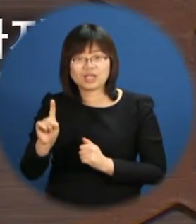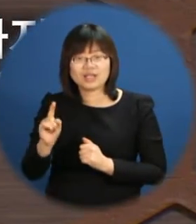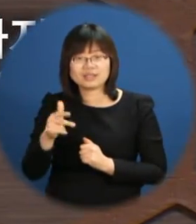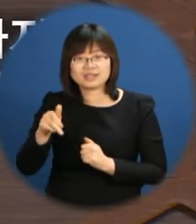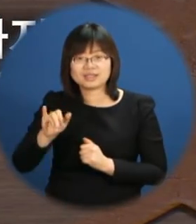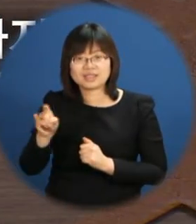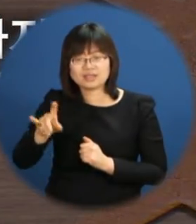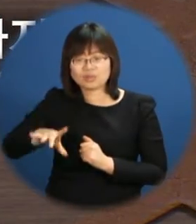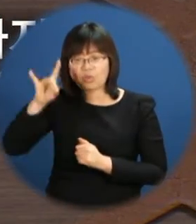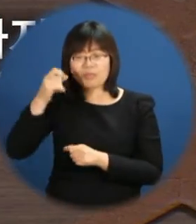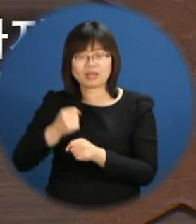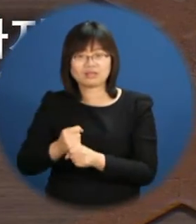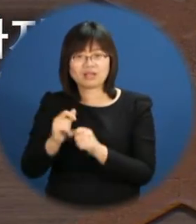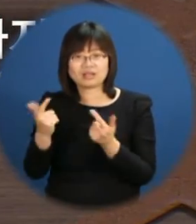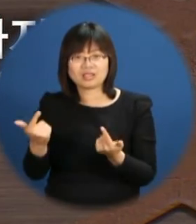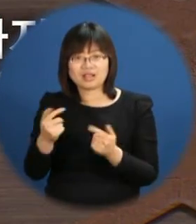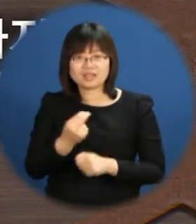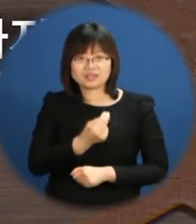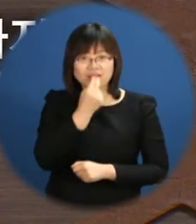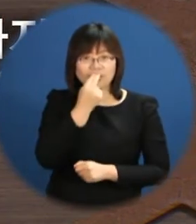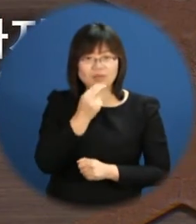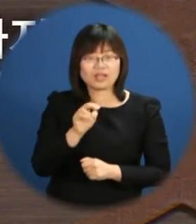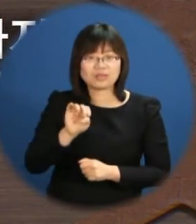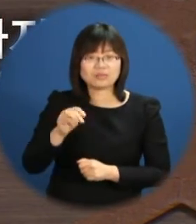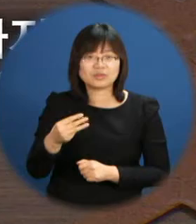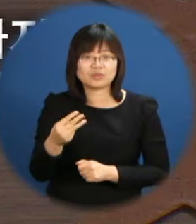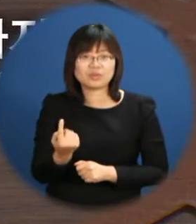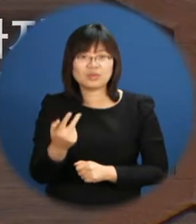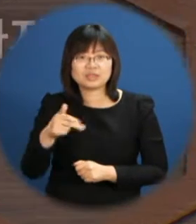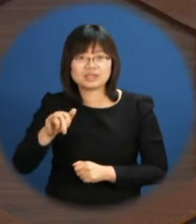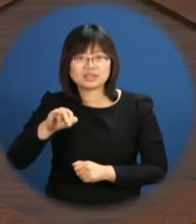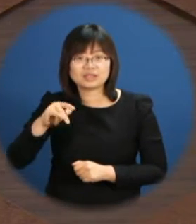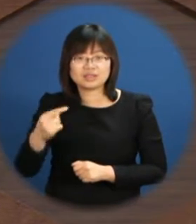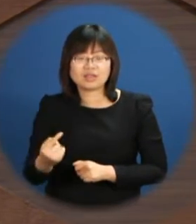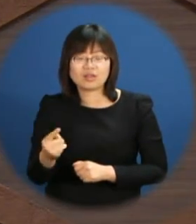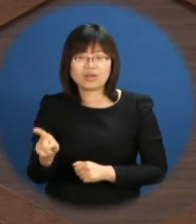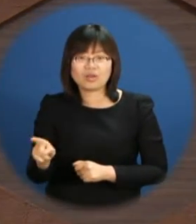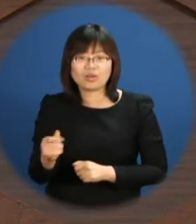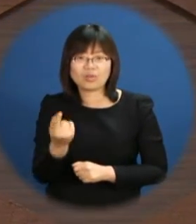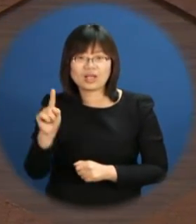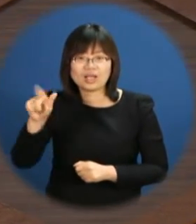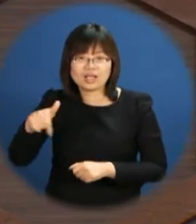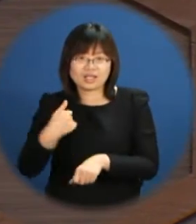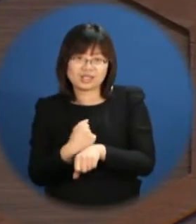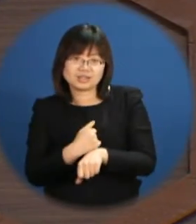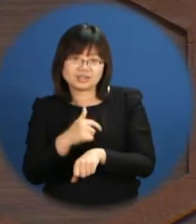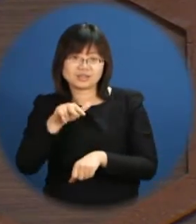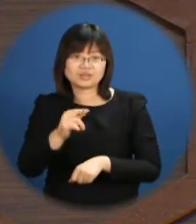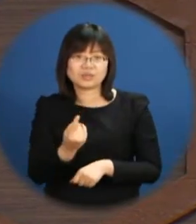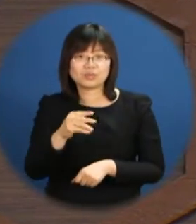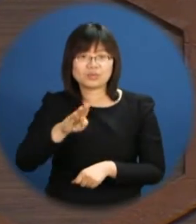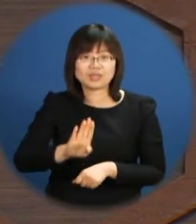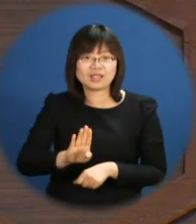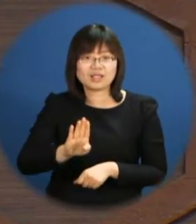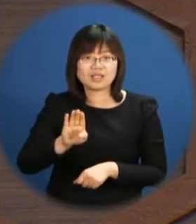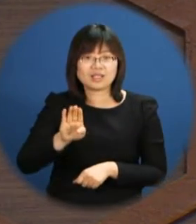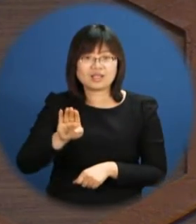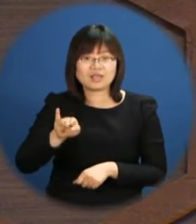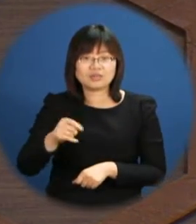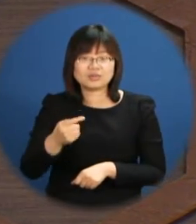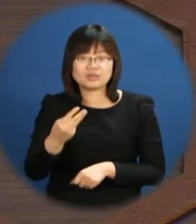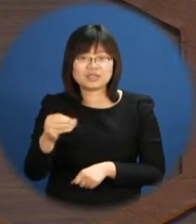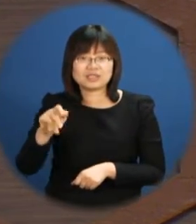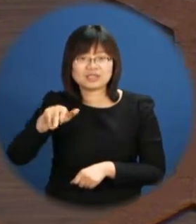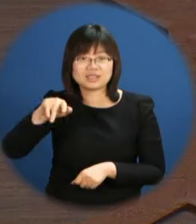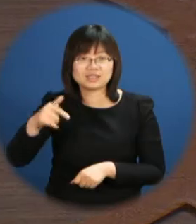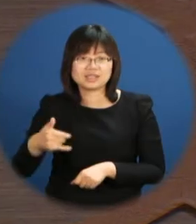아닙니다 산 서도 풀어 g 스톤 화학을 하는 조세프리 스킬이 영국의 화학자 가 만든